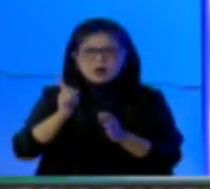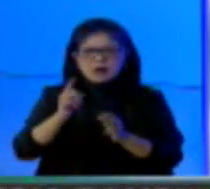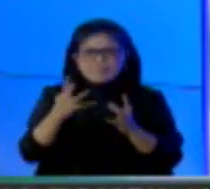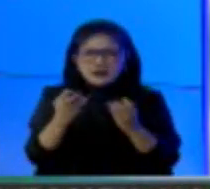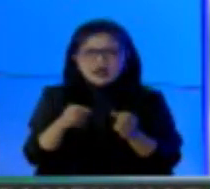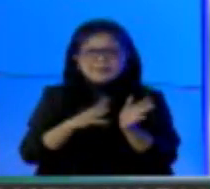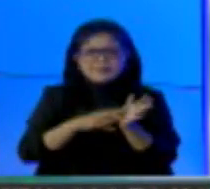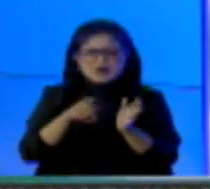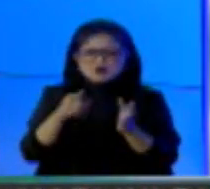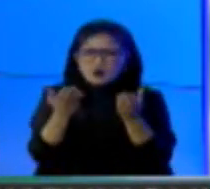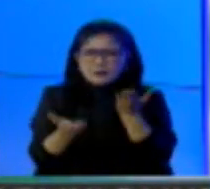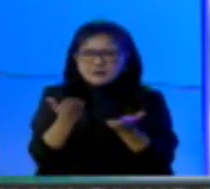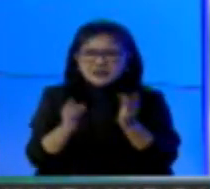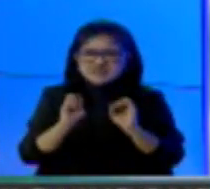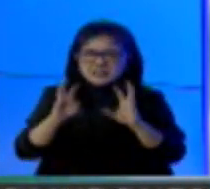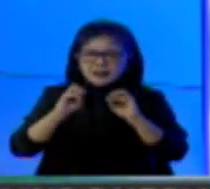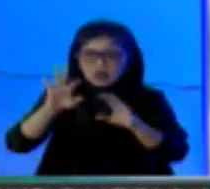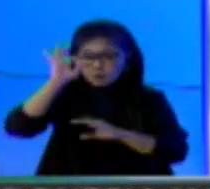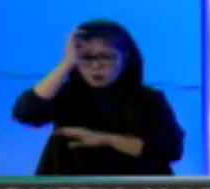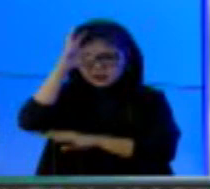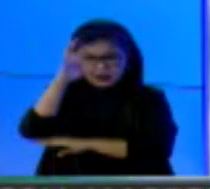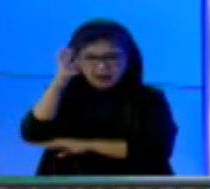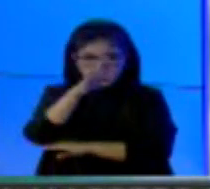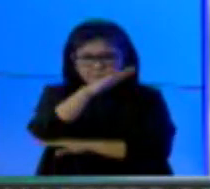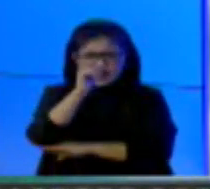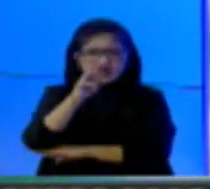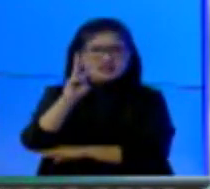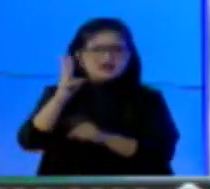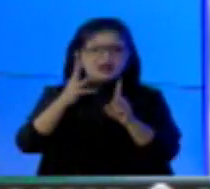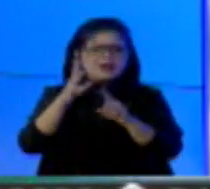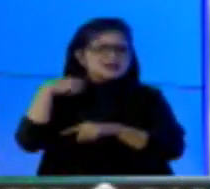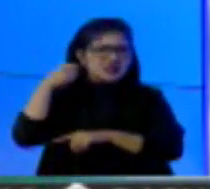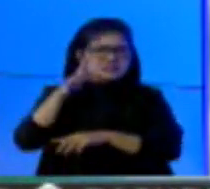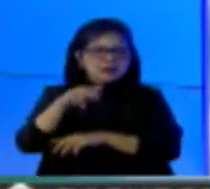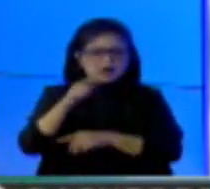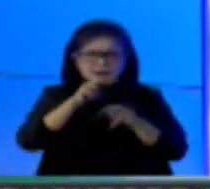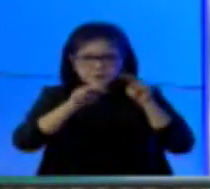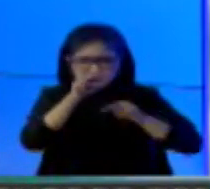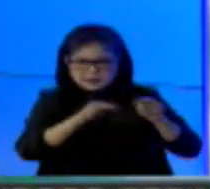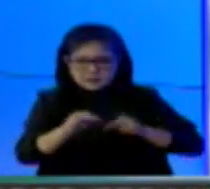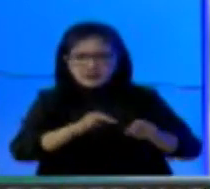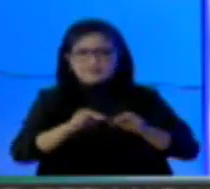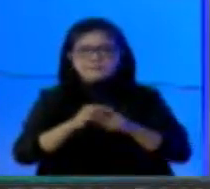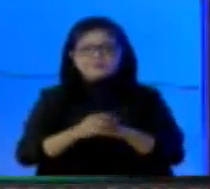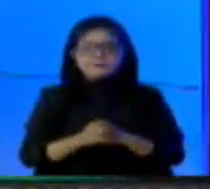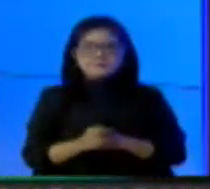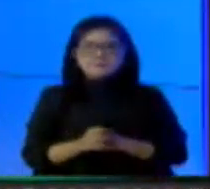iklan. Polda Jawa Timur akan segera memanggil 13 artis lagi untuk diperiksa.